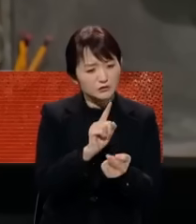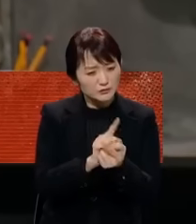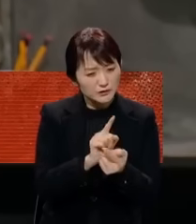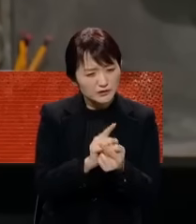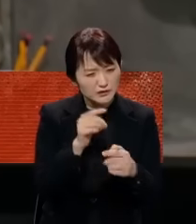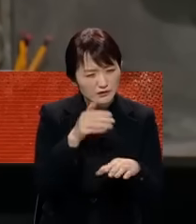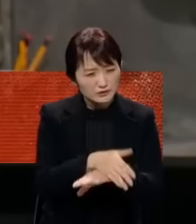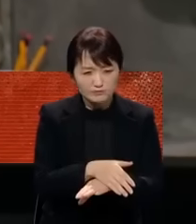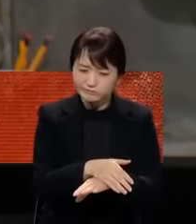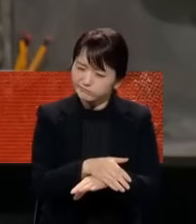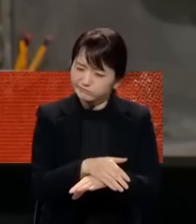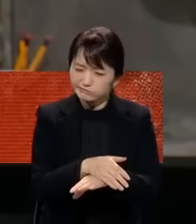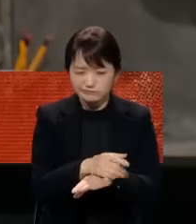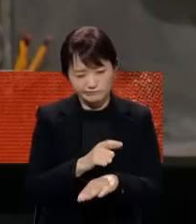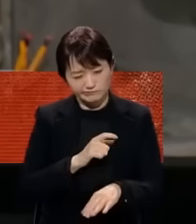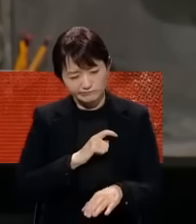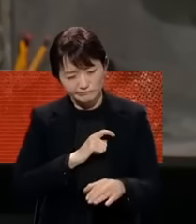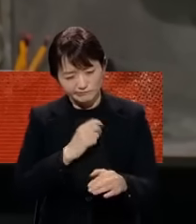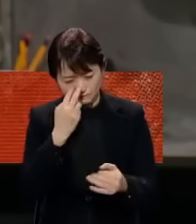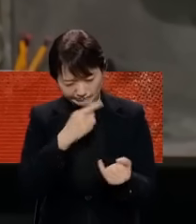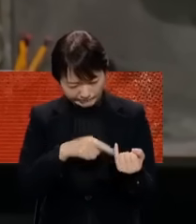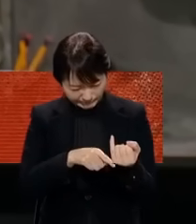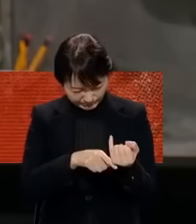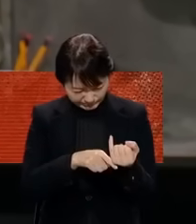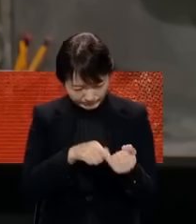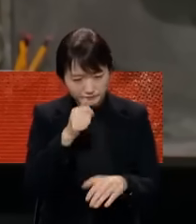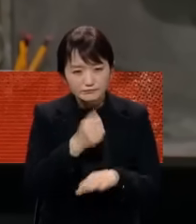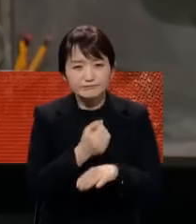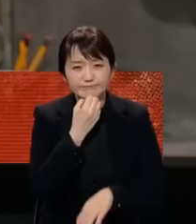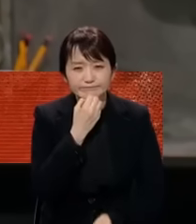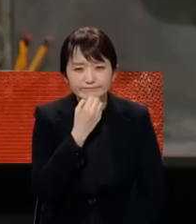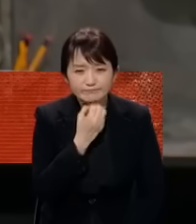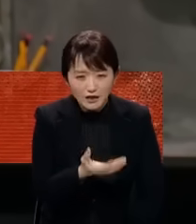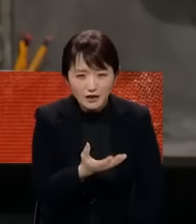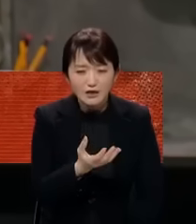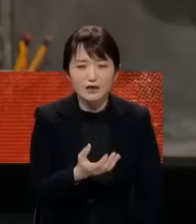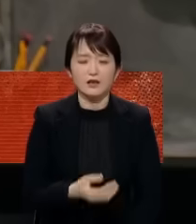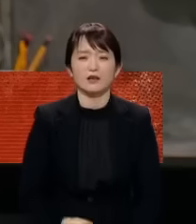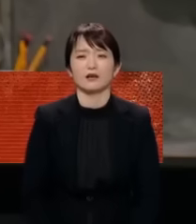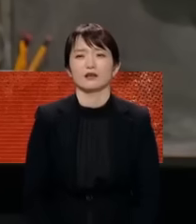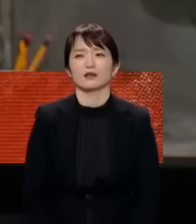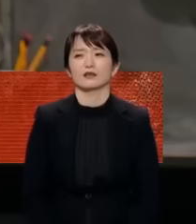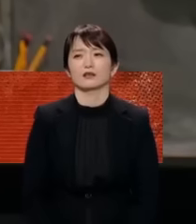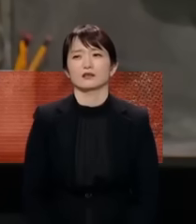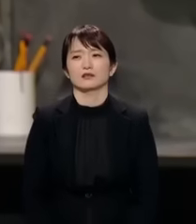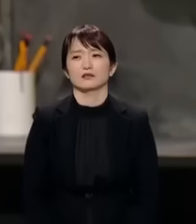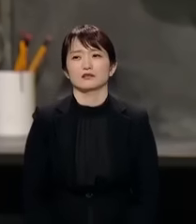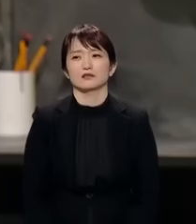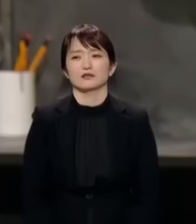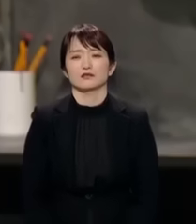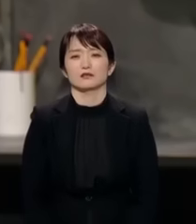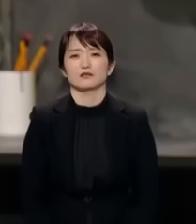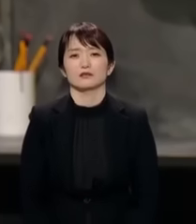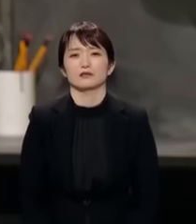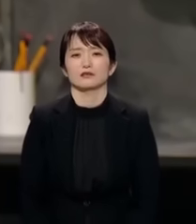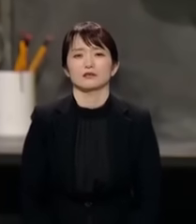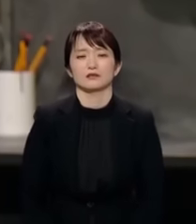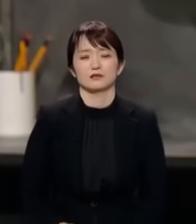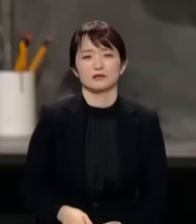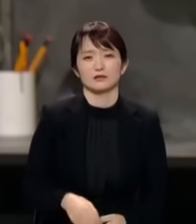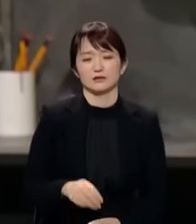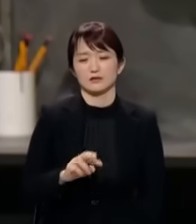이상해서 계속적으로 추궁을 하니까 결국은 딸이 이제 실토를 하게 되는데 본인이 하는 랜덤 그 채팅